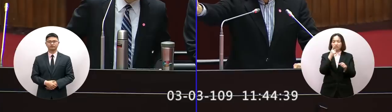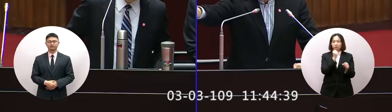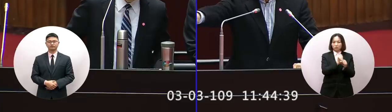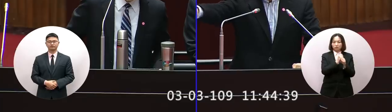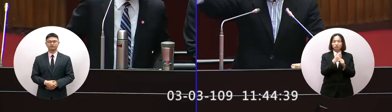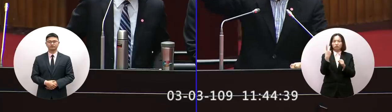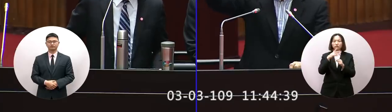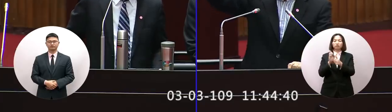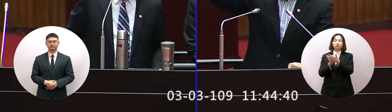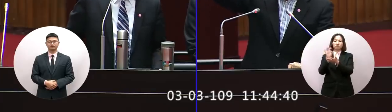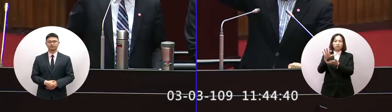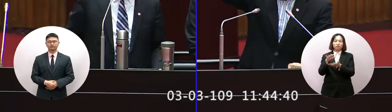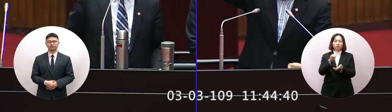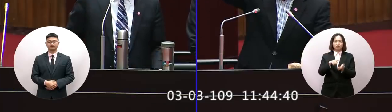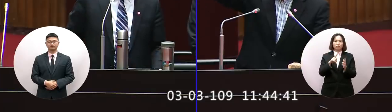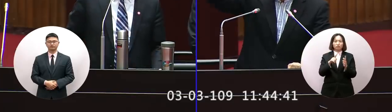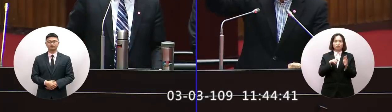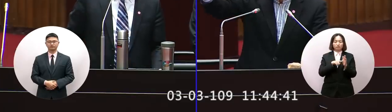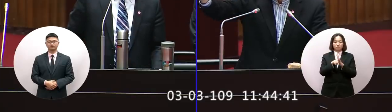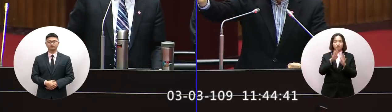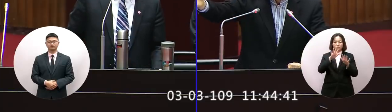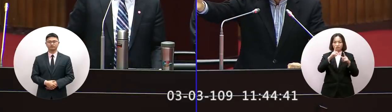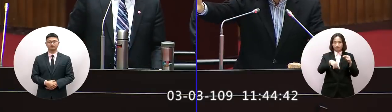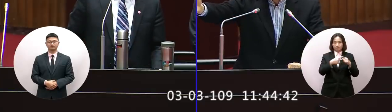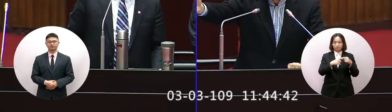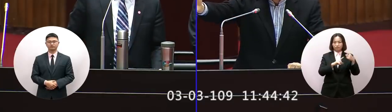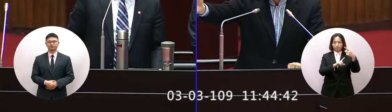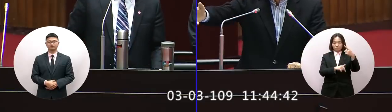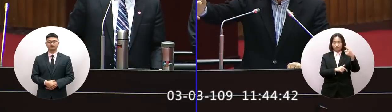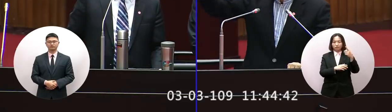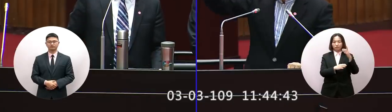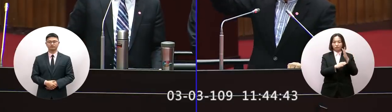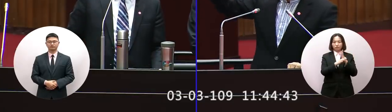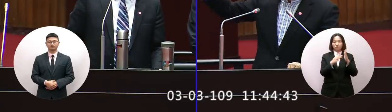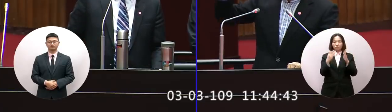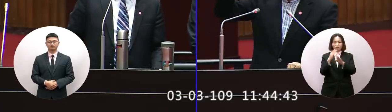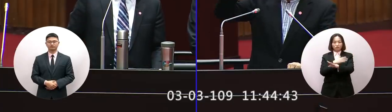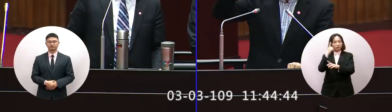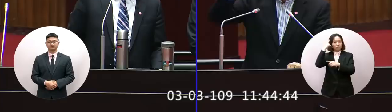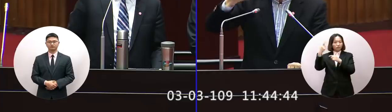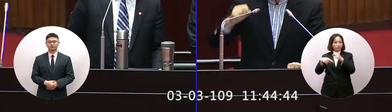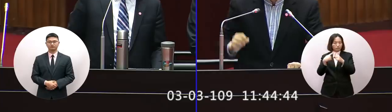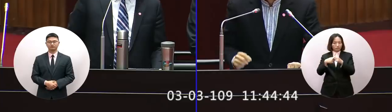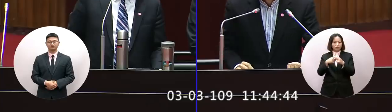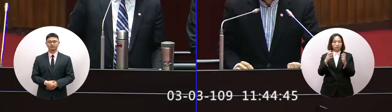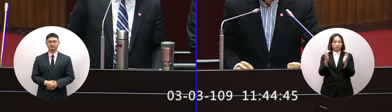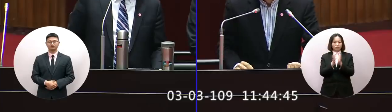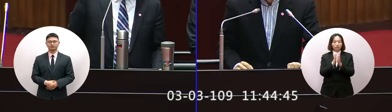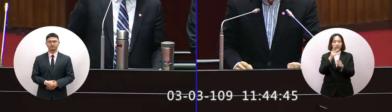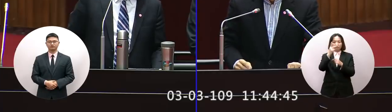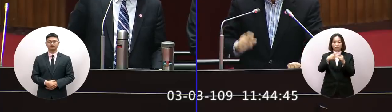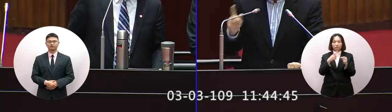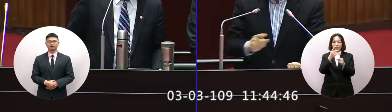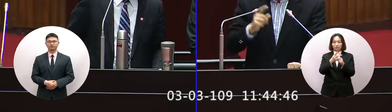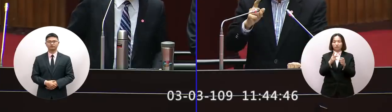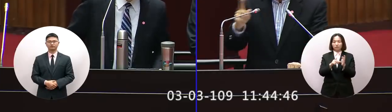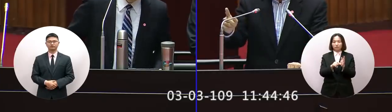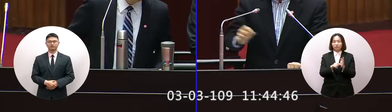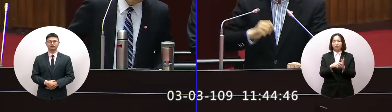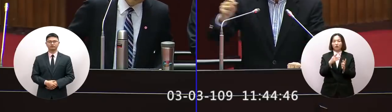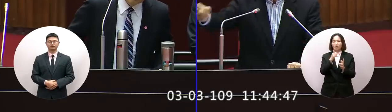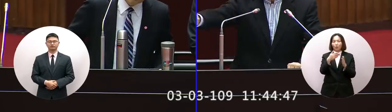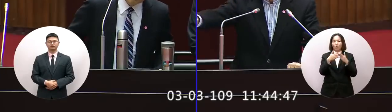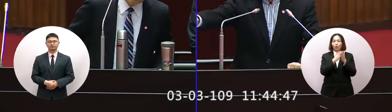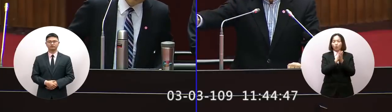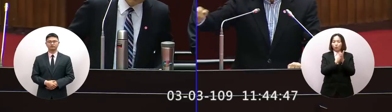而且這個時間是從今年的一月中一直到明年有一年半的時間你們只